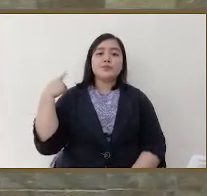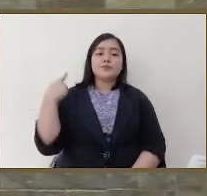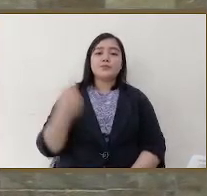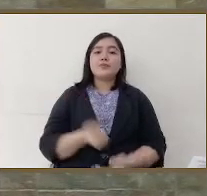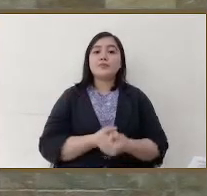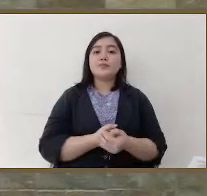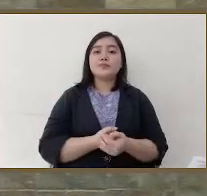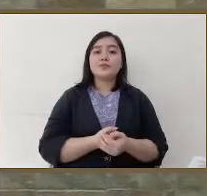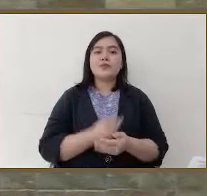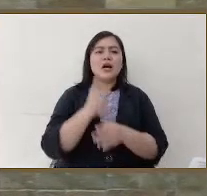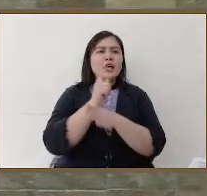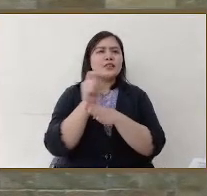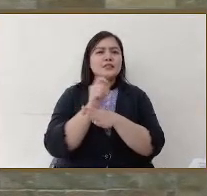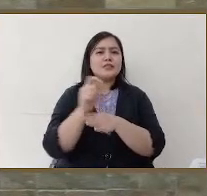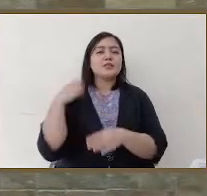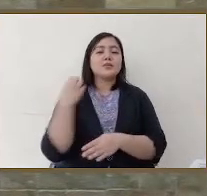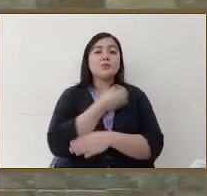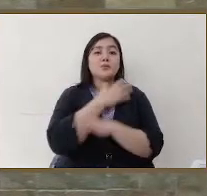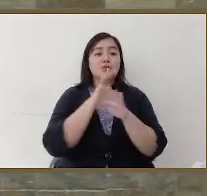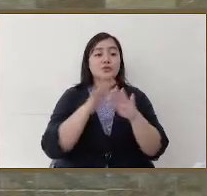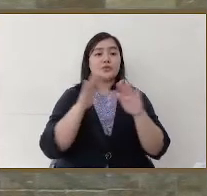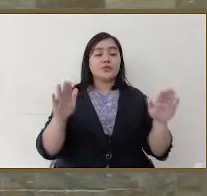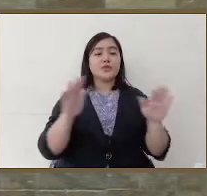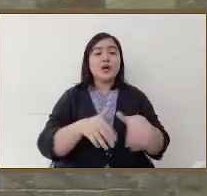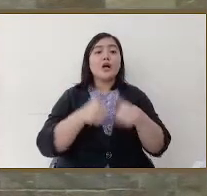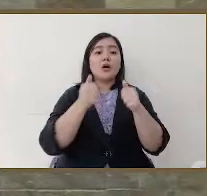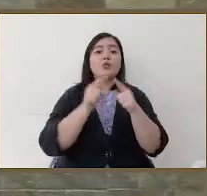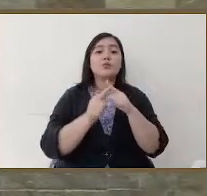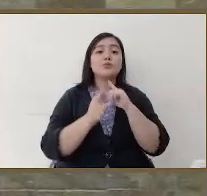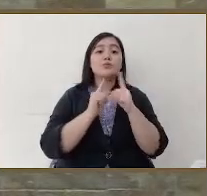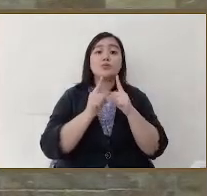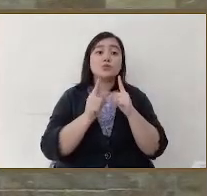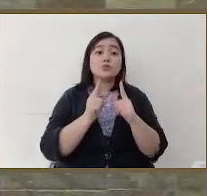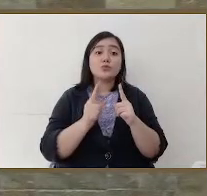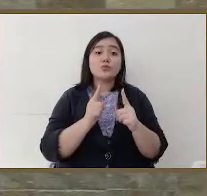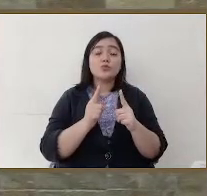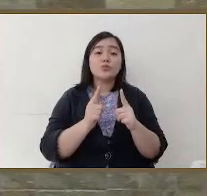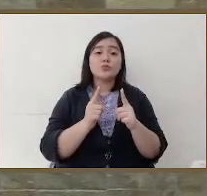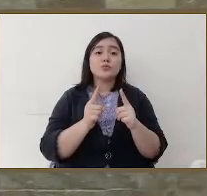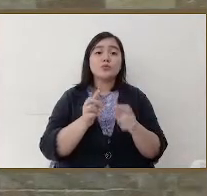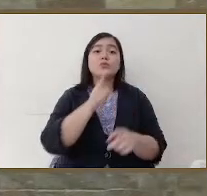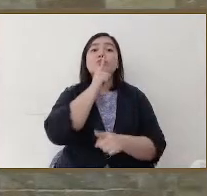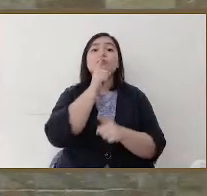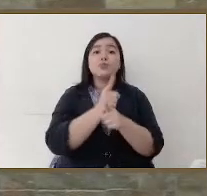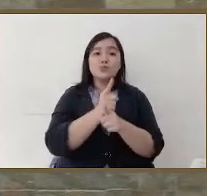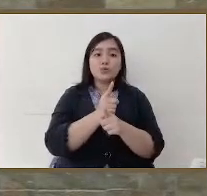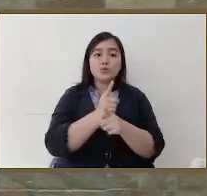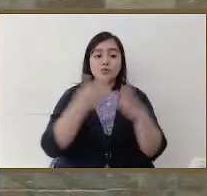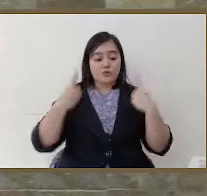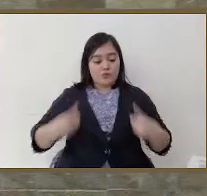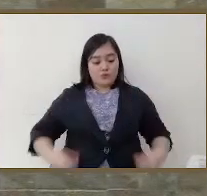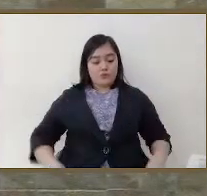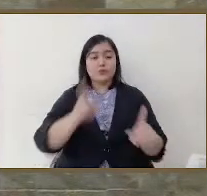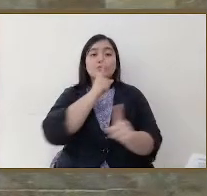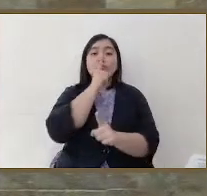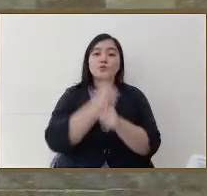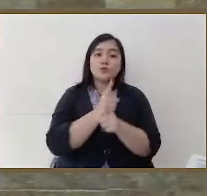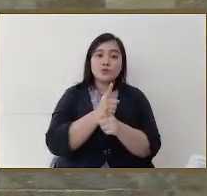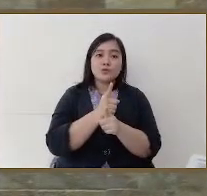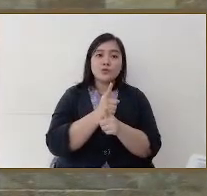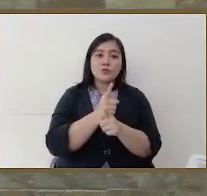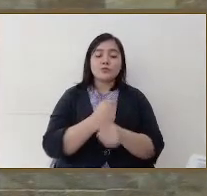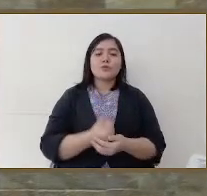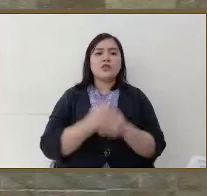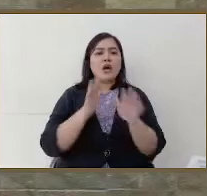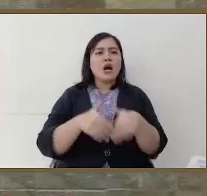somebody train our children how to talk right, how to act right, how to dress right. Kung paano gumawa